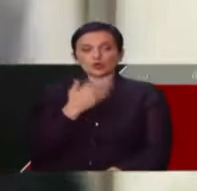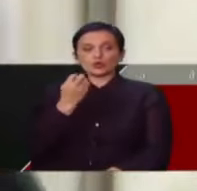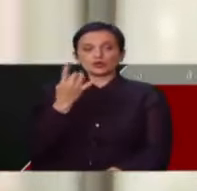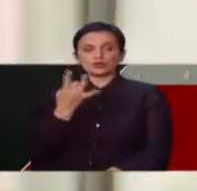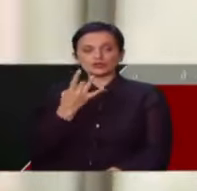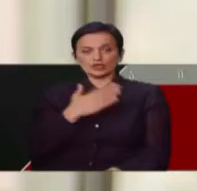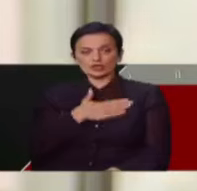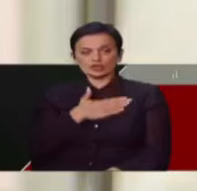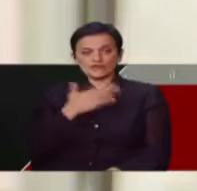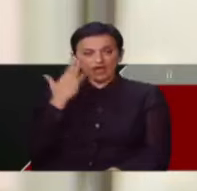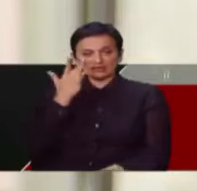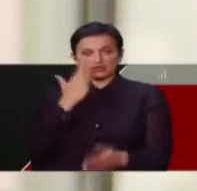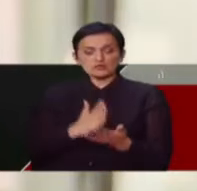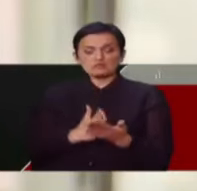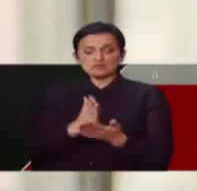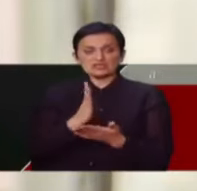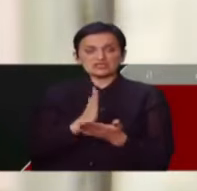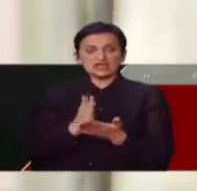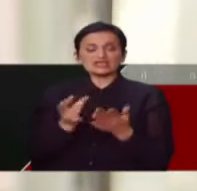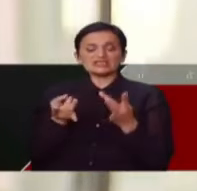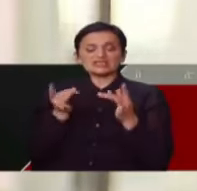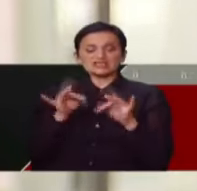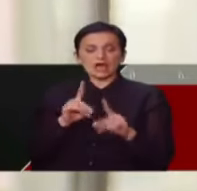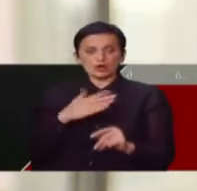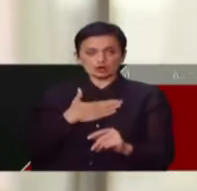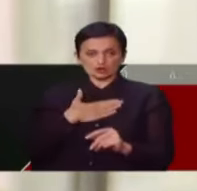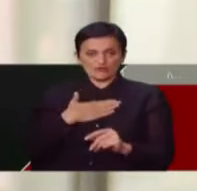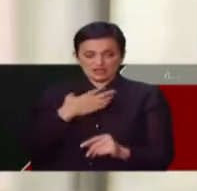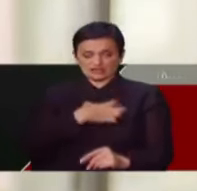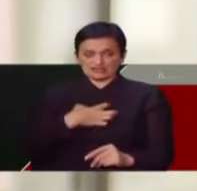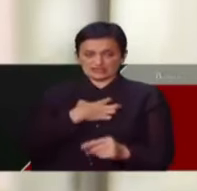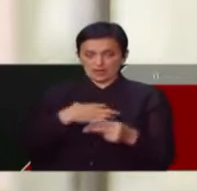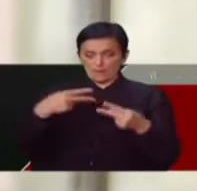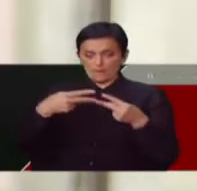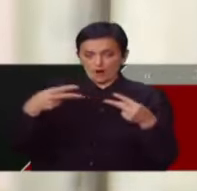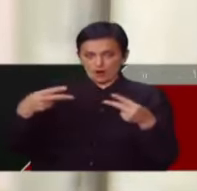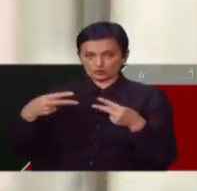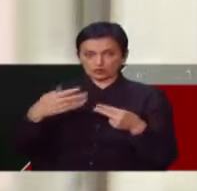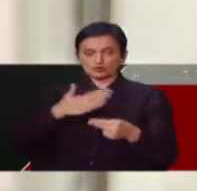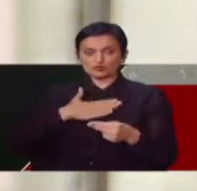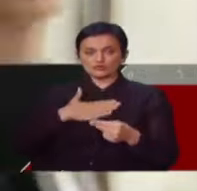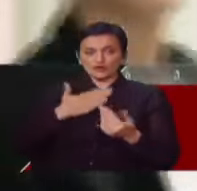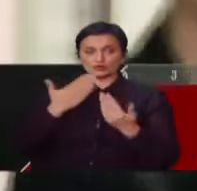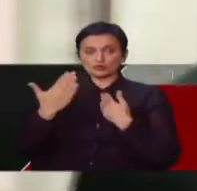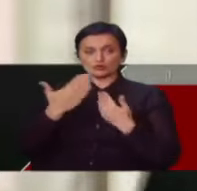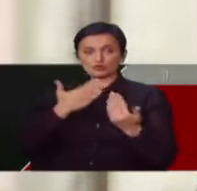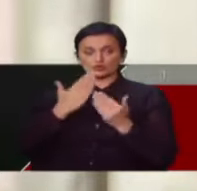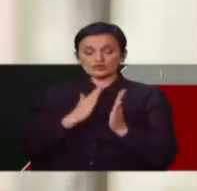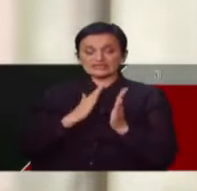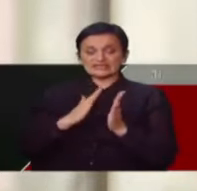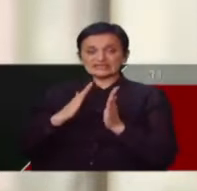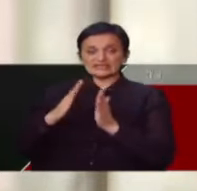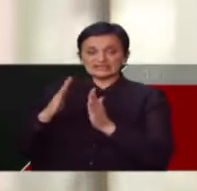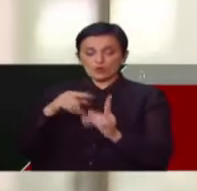ჩვენი სურვილი კიდევ ერთხელ და ჩვენი მიზანი არის და დარჩება ის, რომ ჩვენ სტრატეგიულ პარტნიორებთან ჩვენი ურთიერთობების დინამიკა